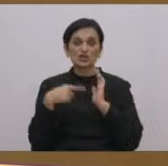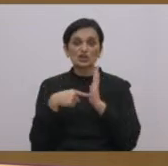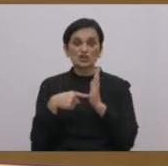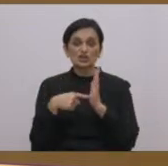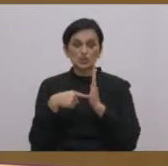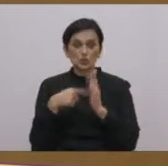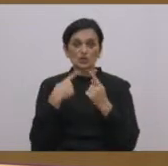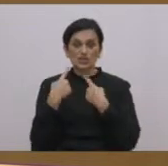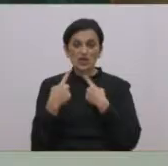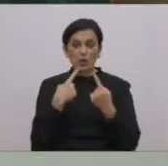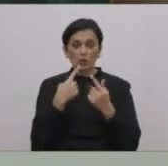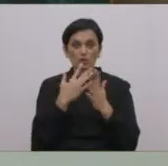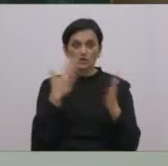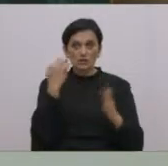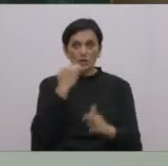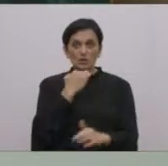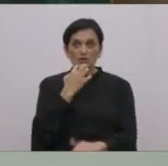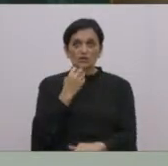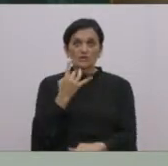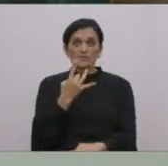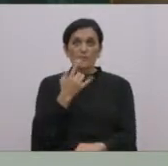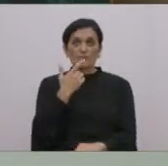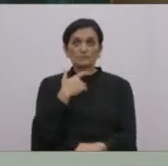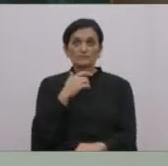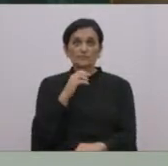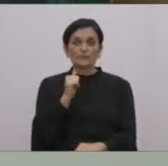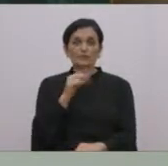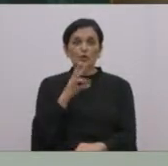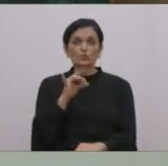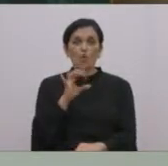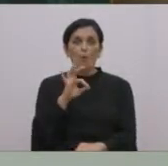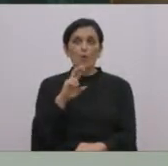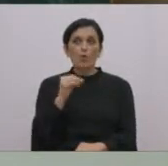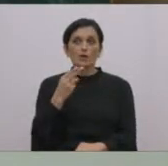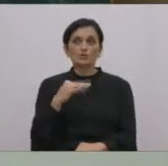დიდი მადლობა კიდევ ერთხელ. ბატონი ანტონ ნოვოლაშვილი.